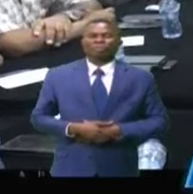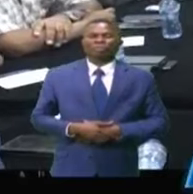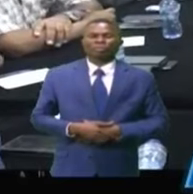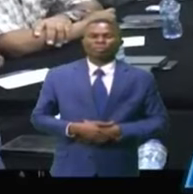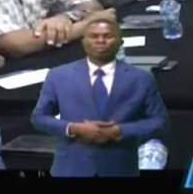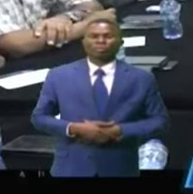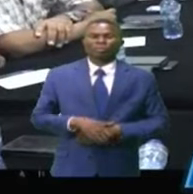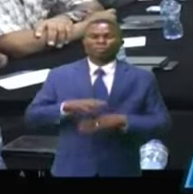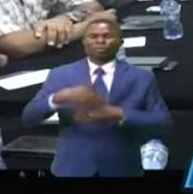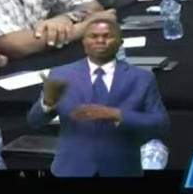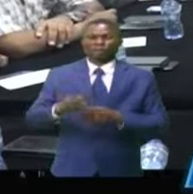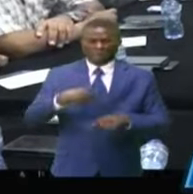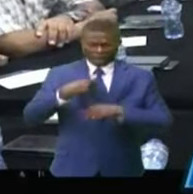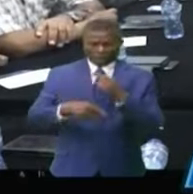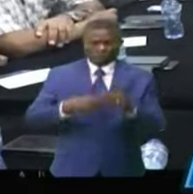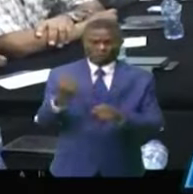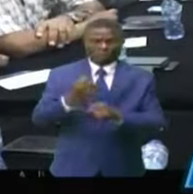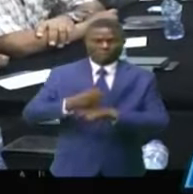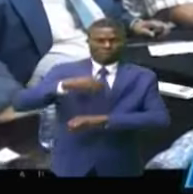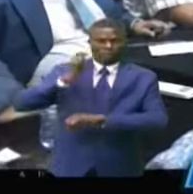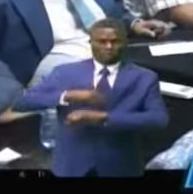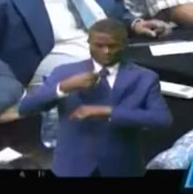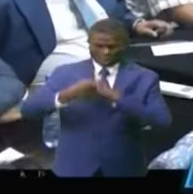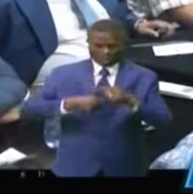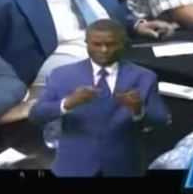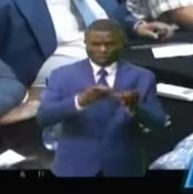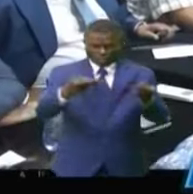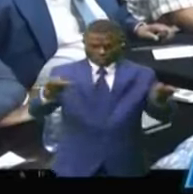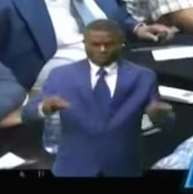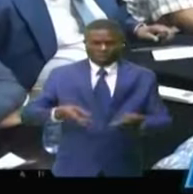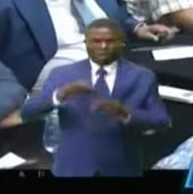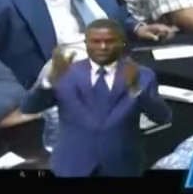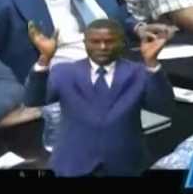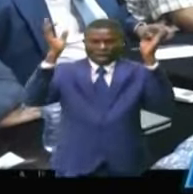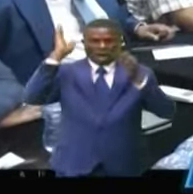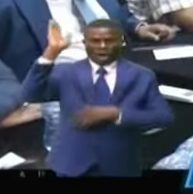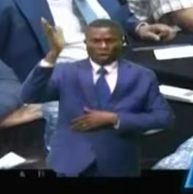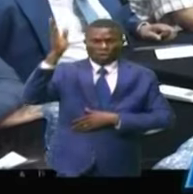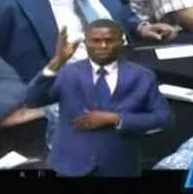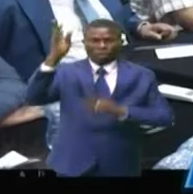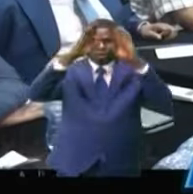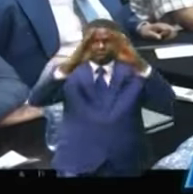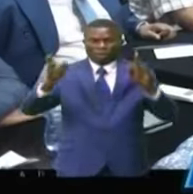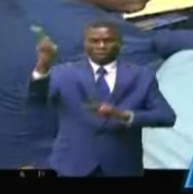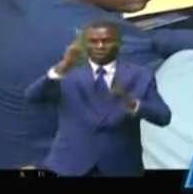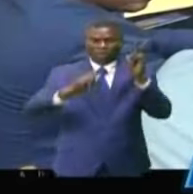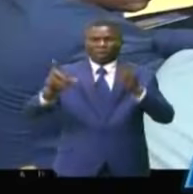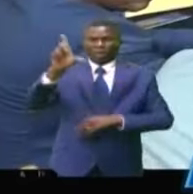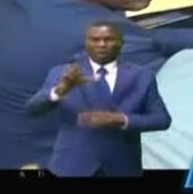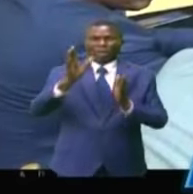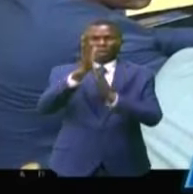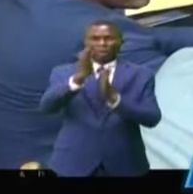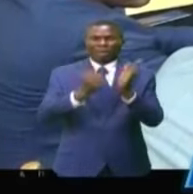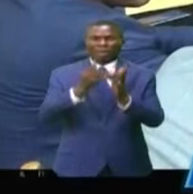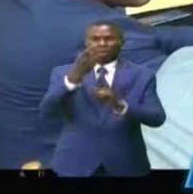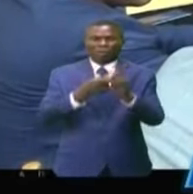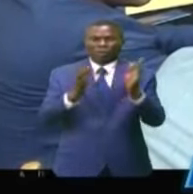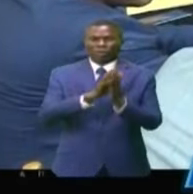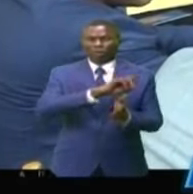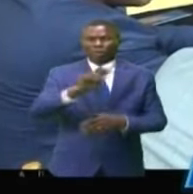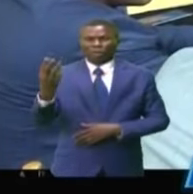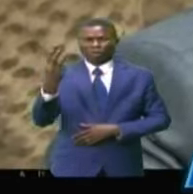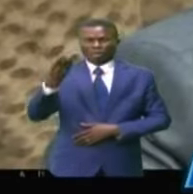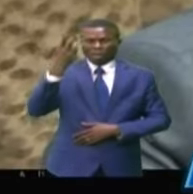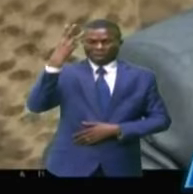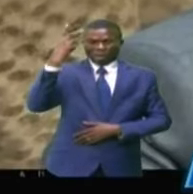Quelques heures après la rentrée judiciaire qui s'est déroulée dans la salle de congrès du Palais du Peuple, lundi 16 octobre 2023, le